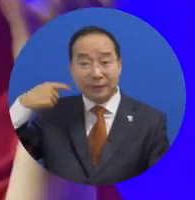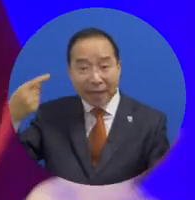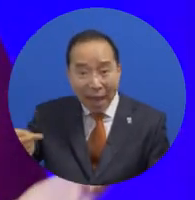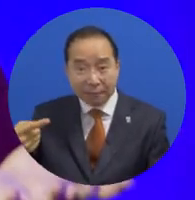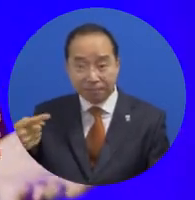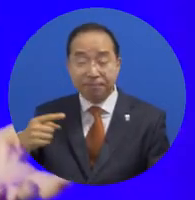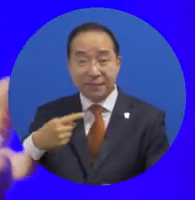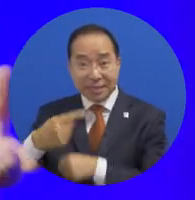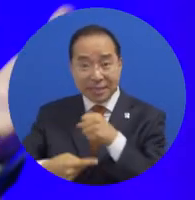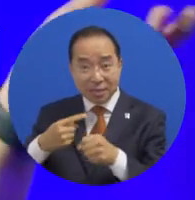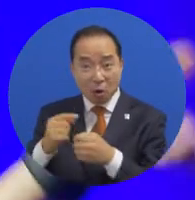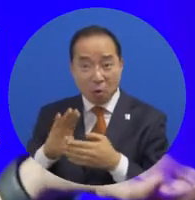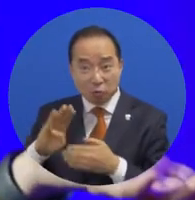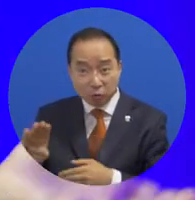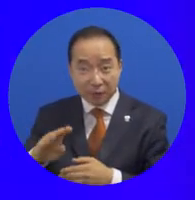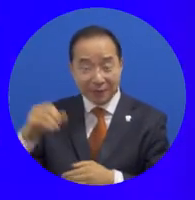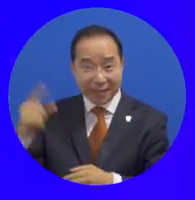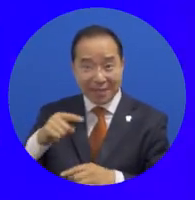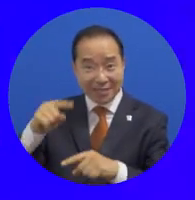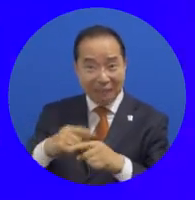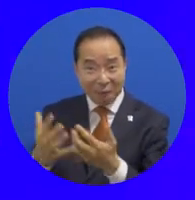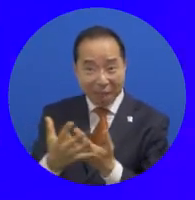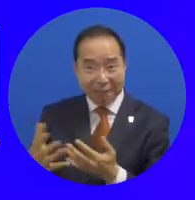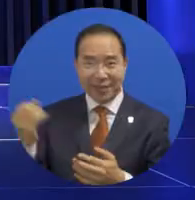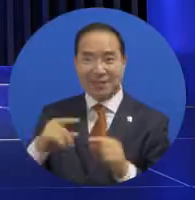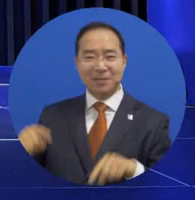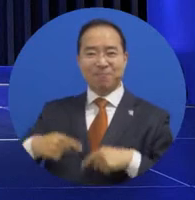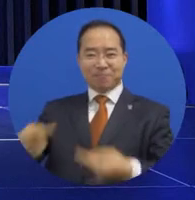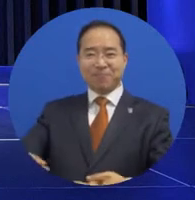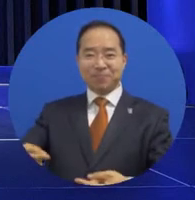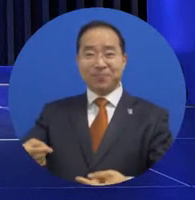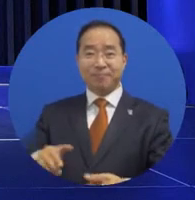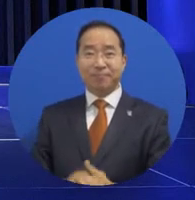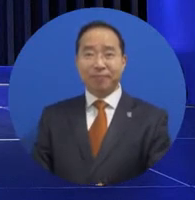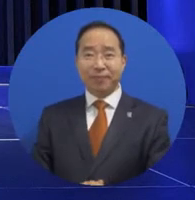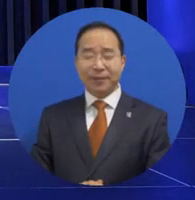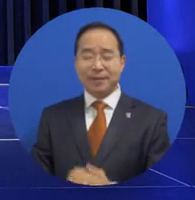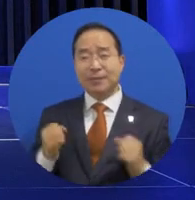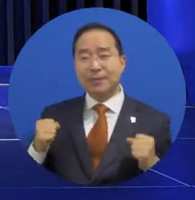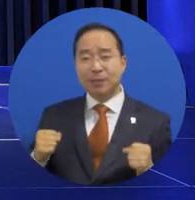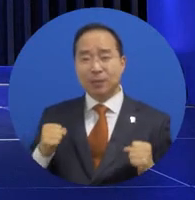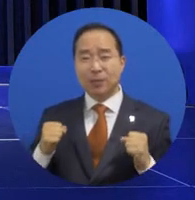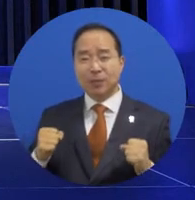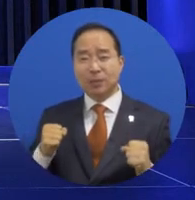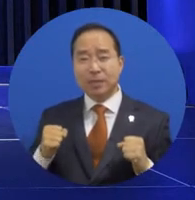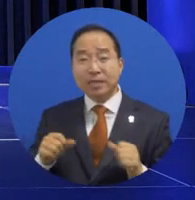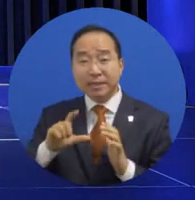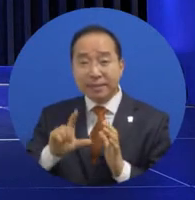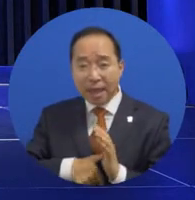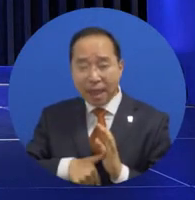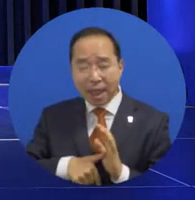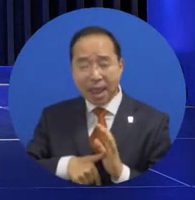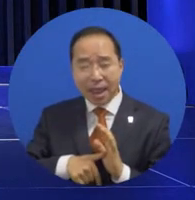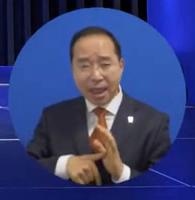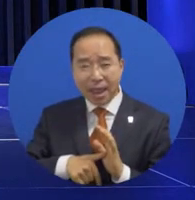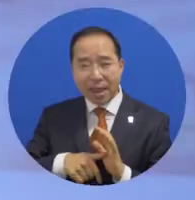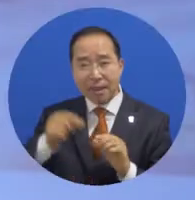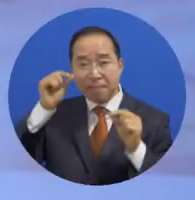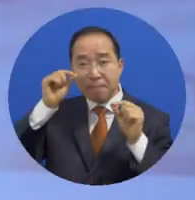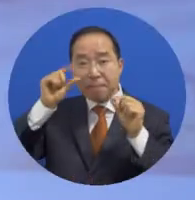그 다음 해에 다시 한번 도전을 하는데 그렇게 달리기를 하면서 제가 깨달은 게